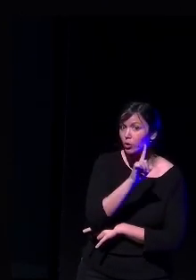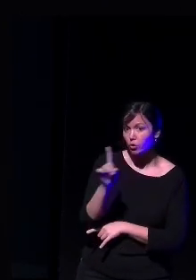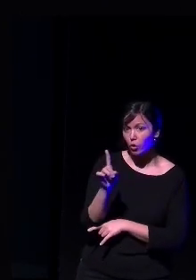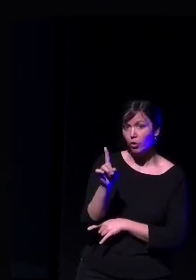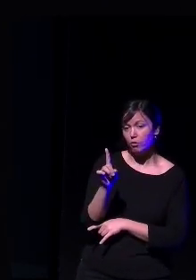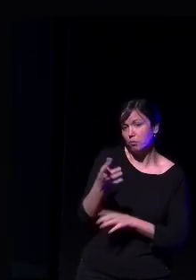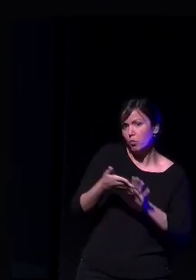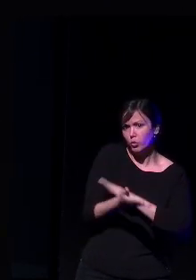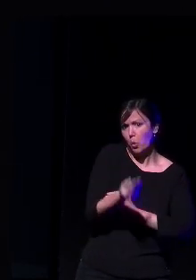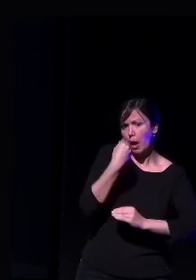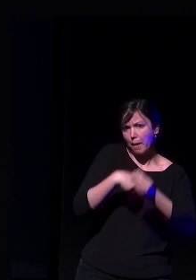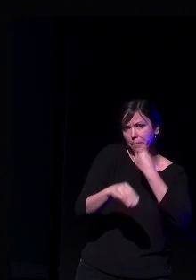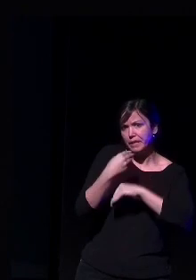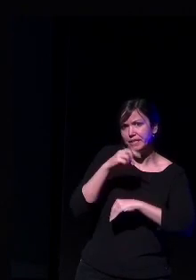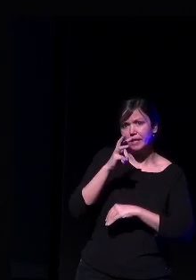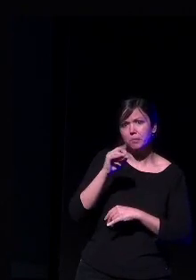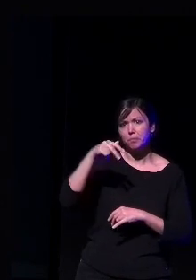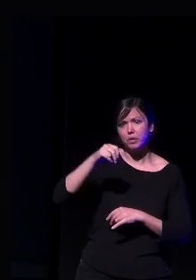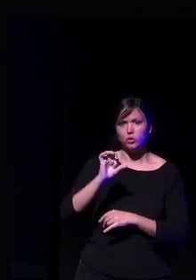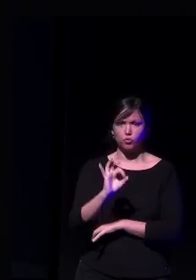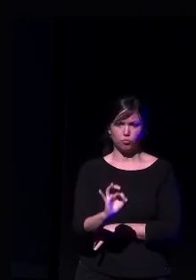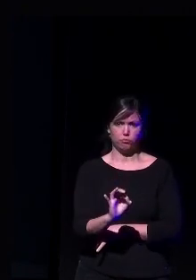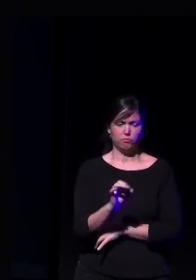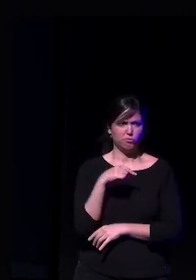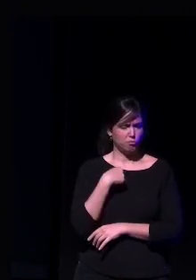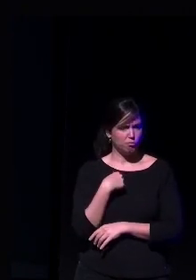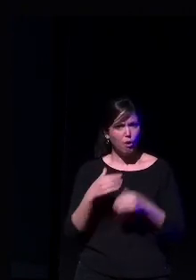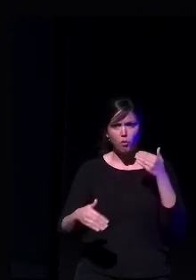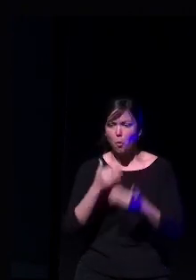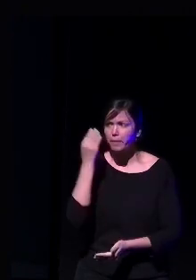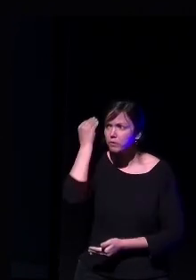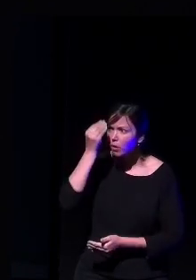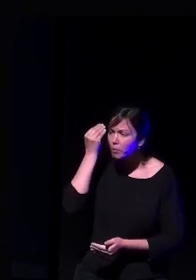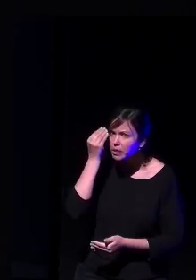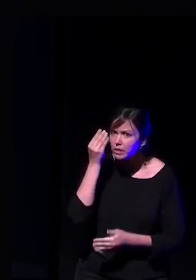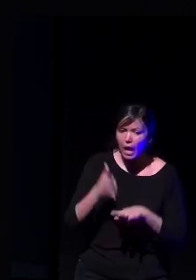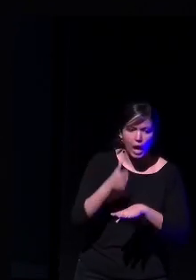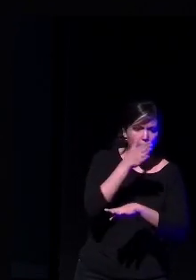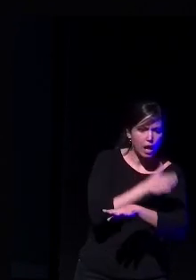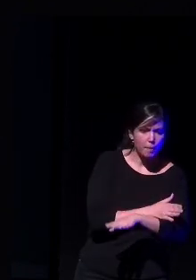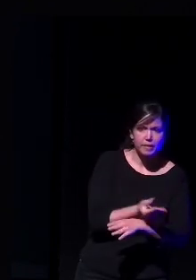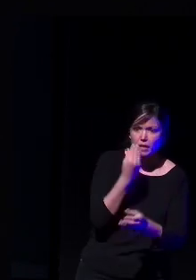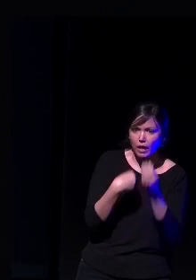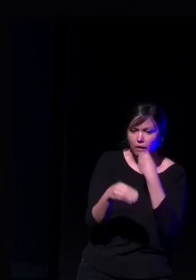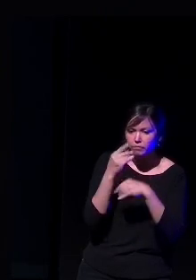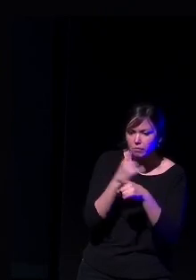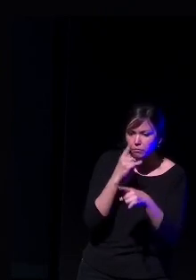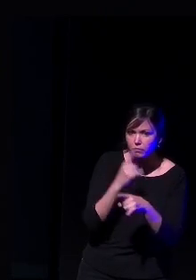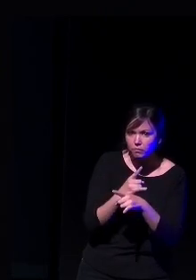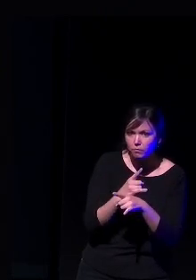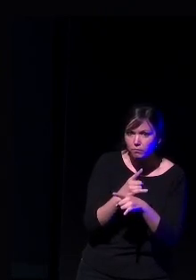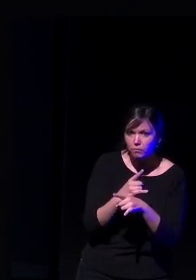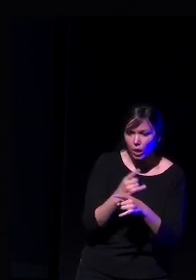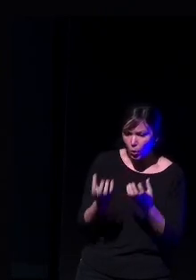pinso. Aquí començo a pensar. Abans, els animals que tu menjaves els hi cuinaven el